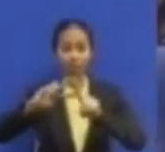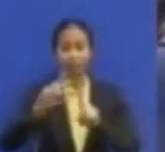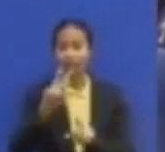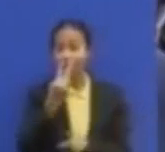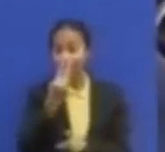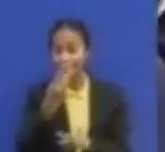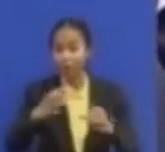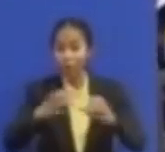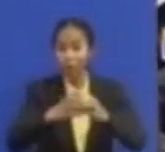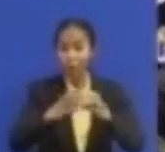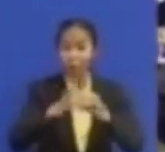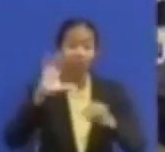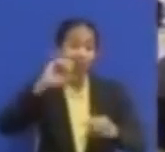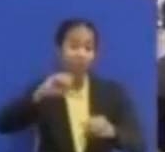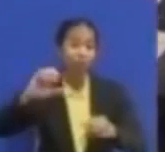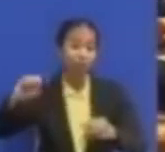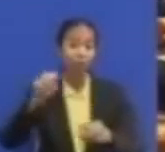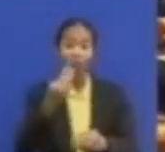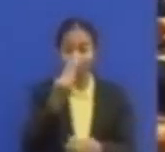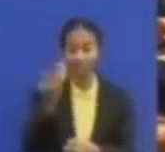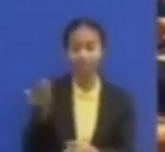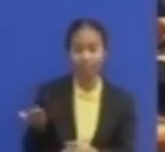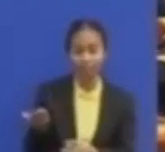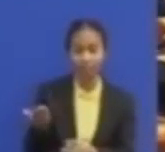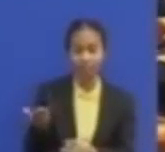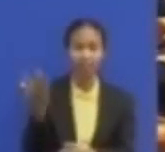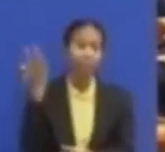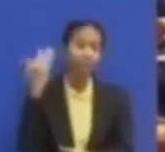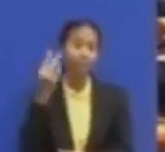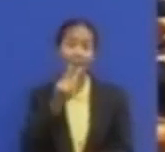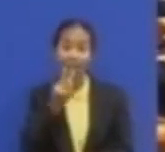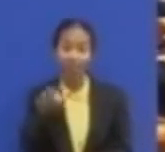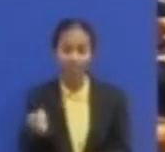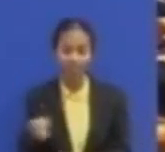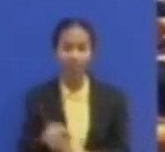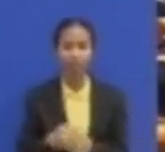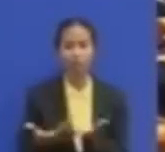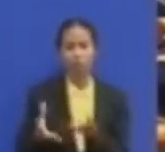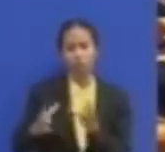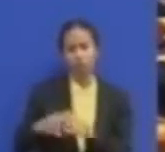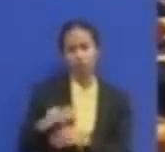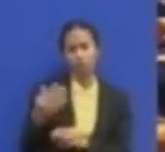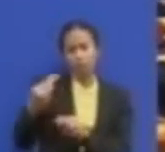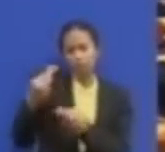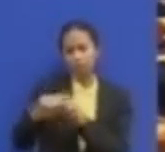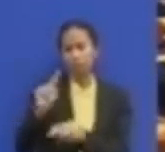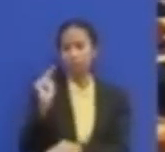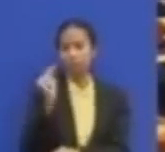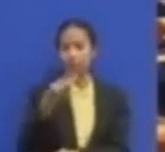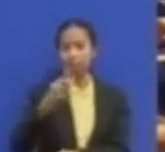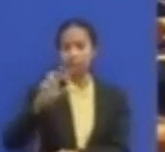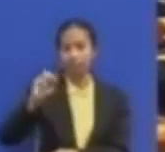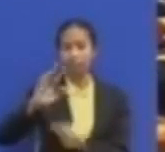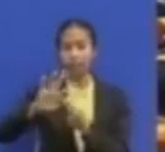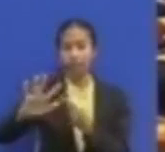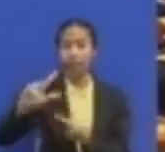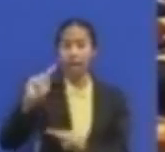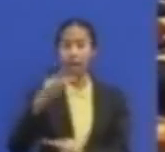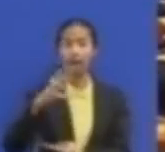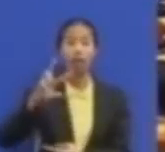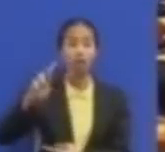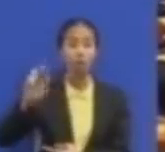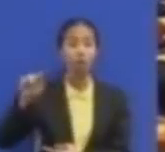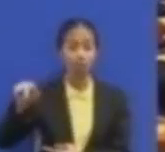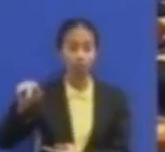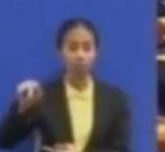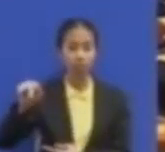นะครับ LGBT และที่ผ่านไปเมื่อสักครู่เห็นว่าคุณธนาธรจึงรุ่งเรืองกิจหัวหน้าพรรคอนาคตใหม่นั้นเข้